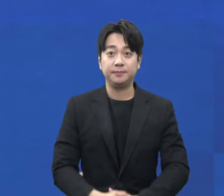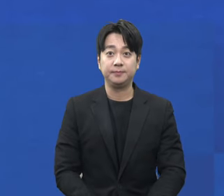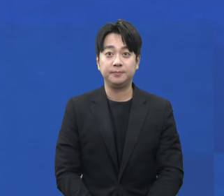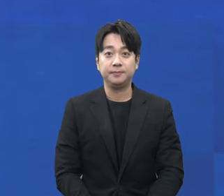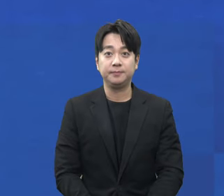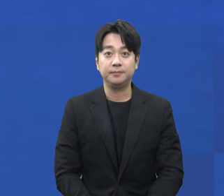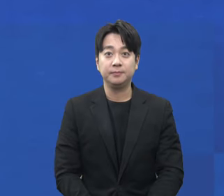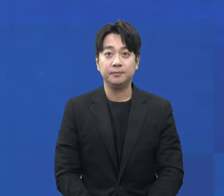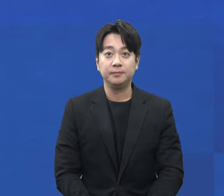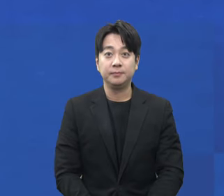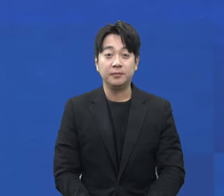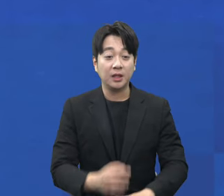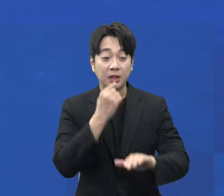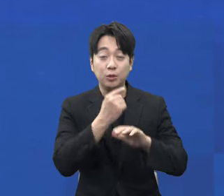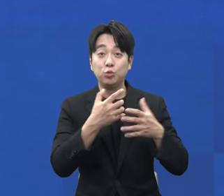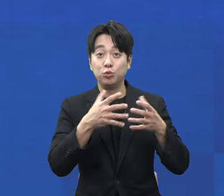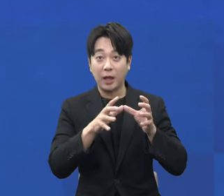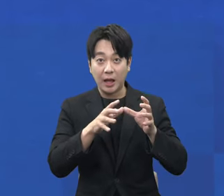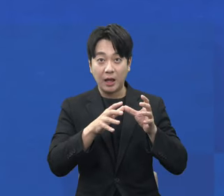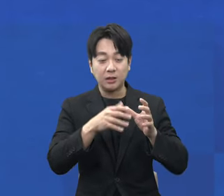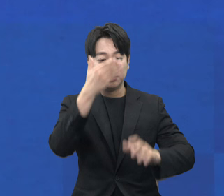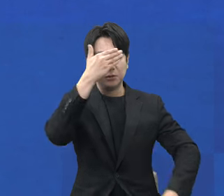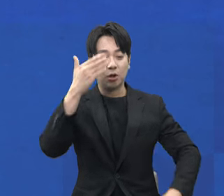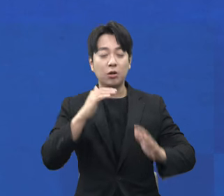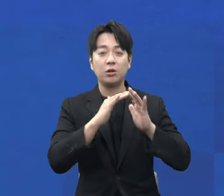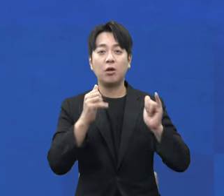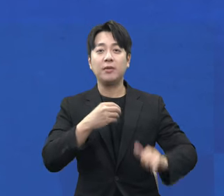민주당이 먼저 청년 당원 여러분과 함께